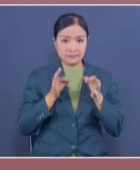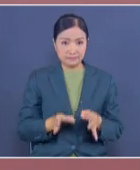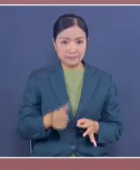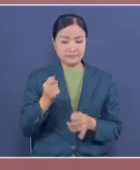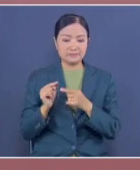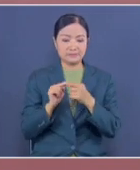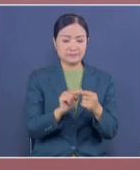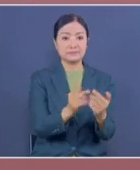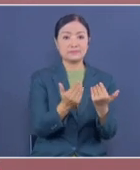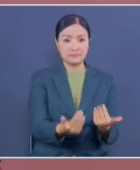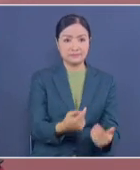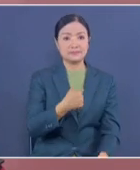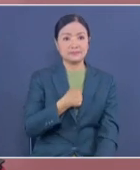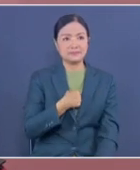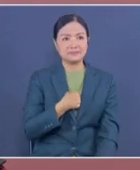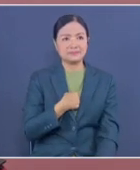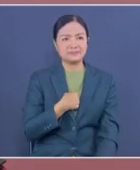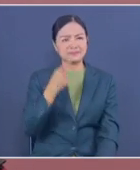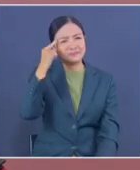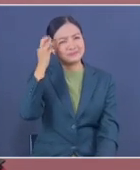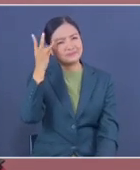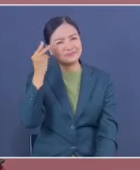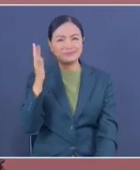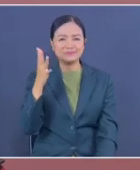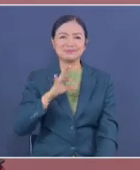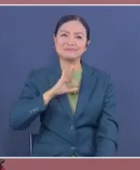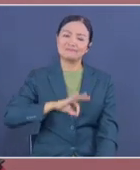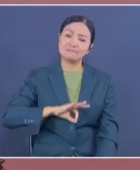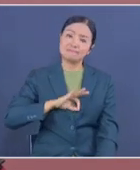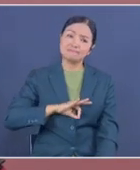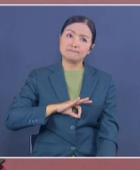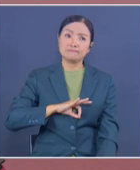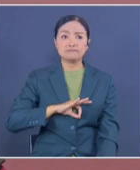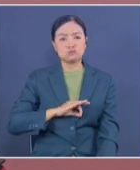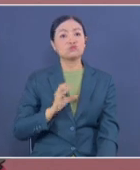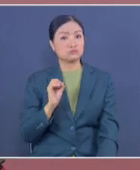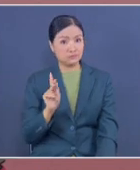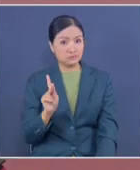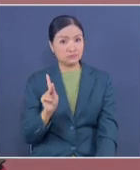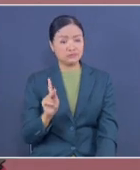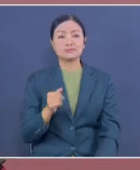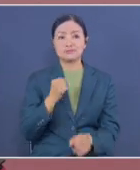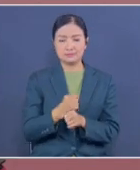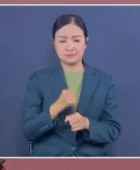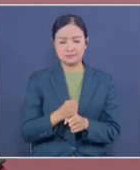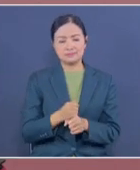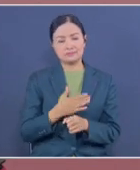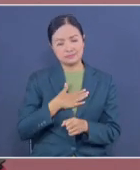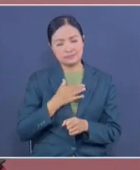นถึงตอนนี้ค่ะแมทไม่มีอะไรกังวลเลยค่ะแมทรู้สึกแมทโอเคเราได้ทำในสิ่ง